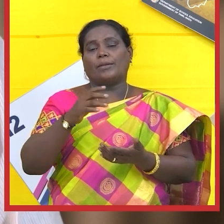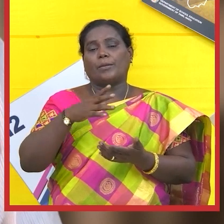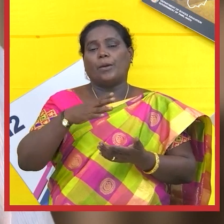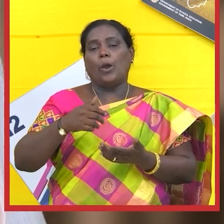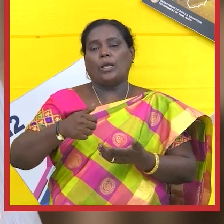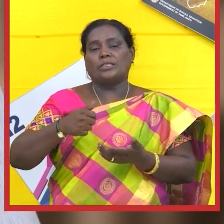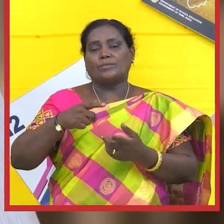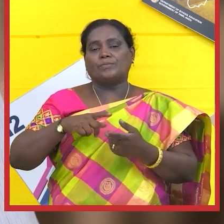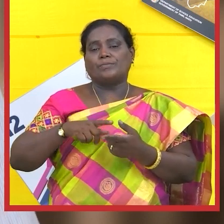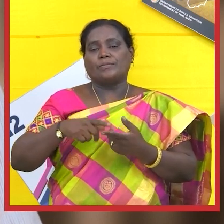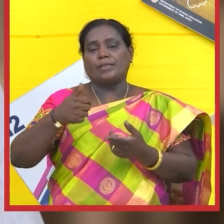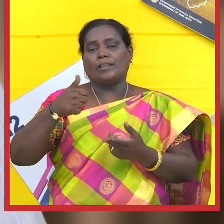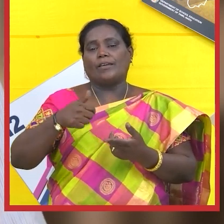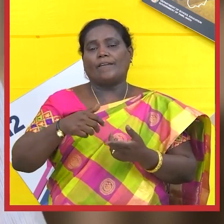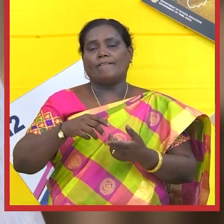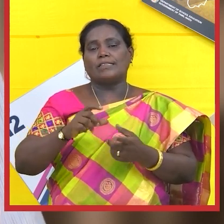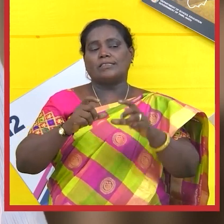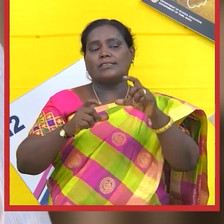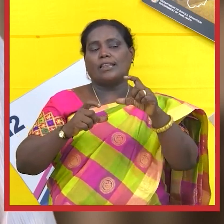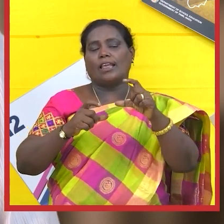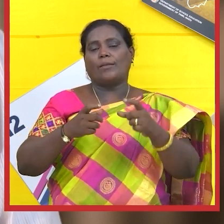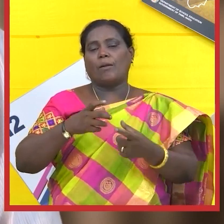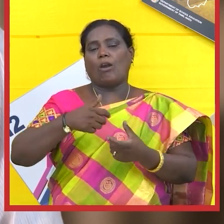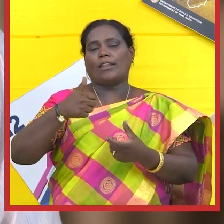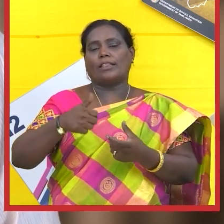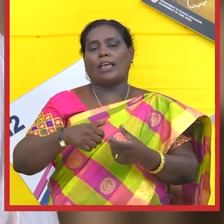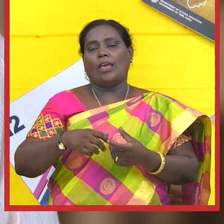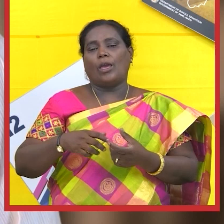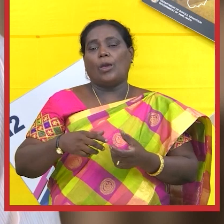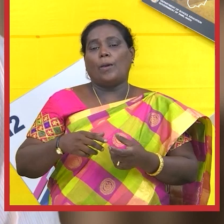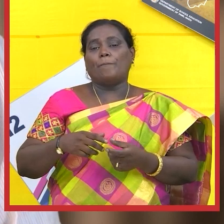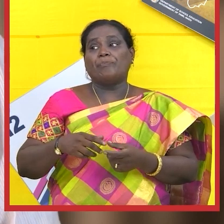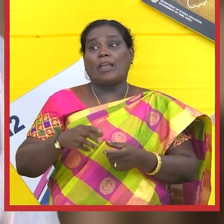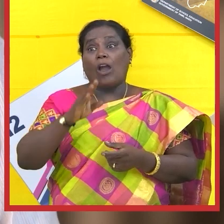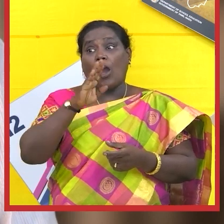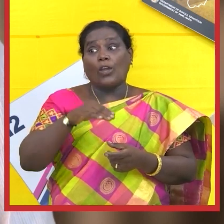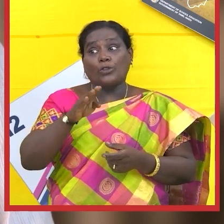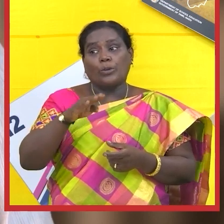சென்னை மாகாணத்திலே அமைச்சரவையை ஏற்படுத்தியது 1920 முதல்